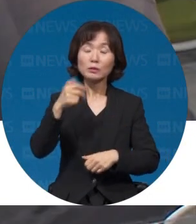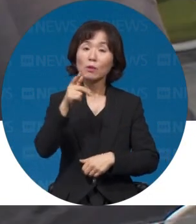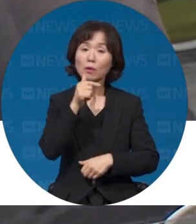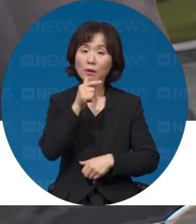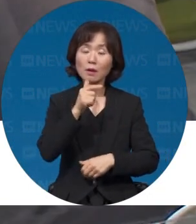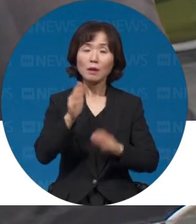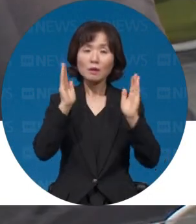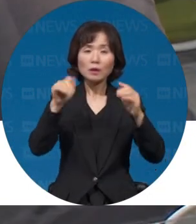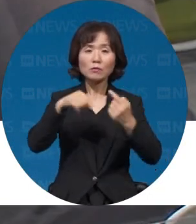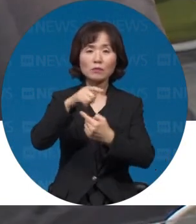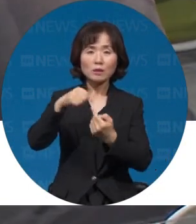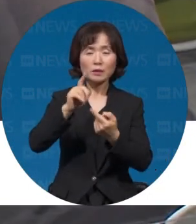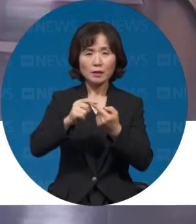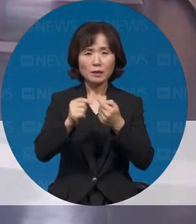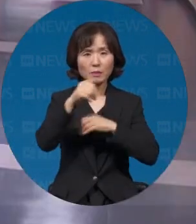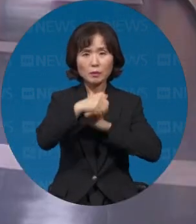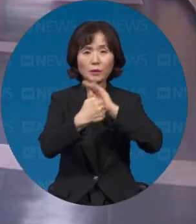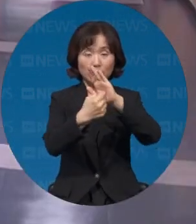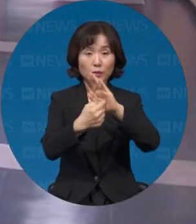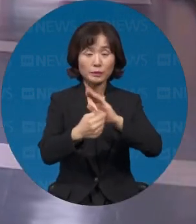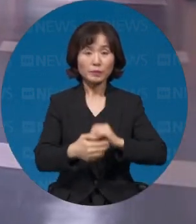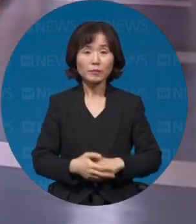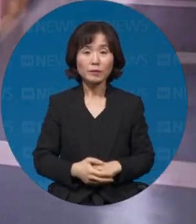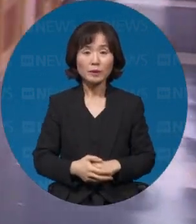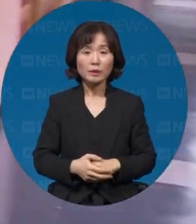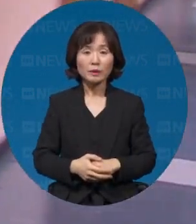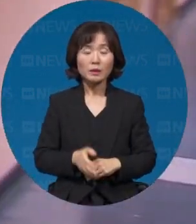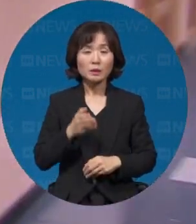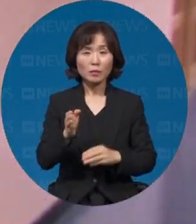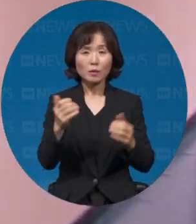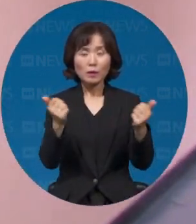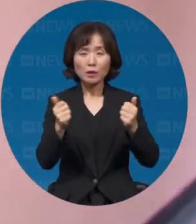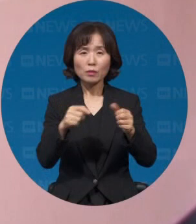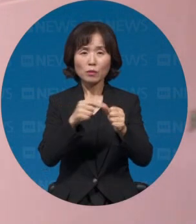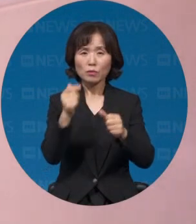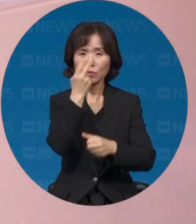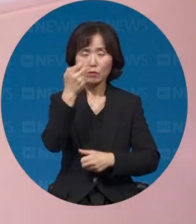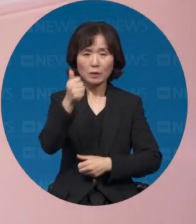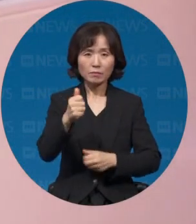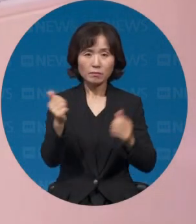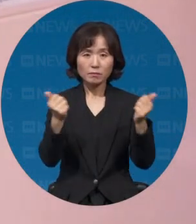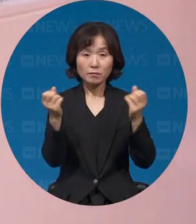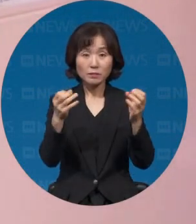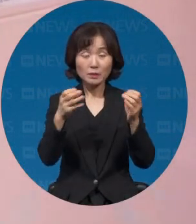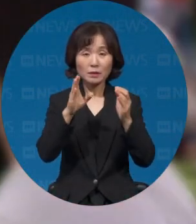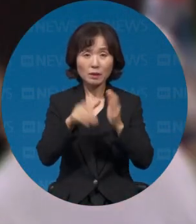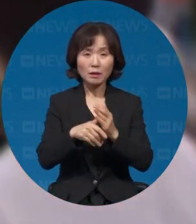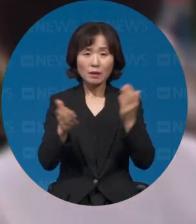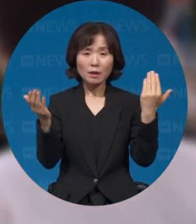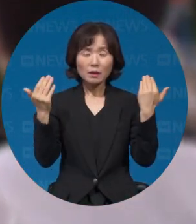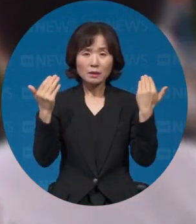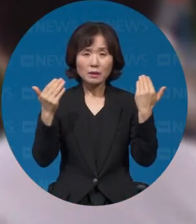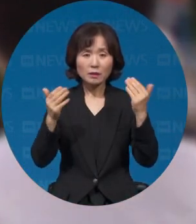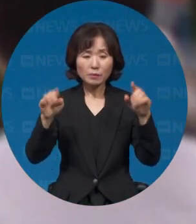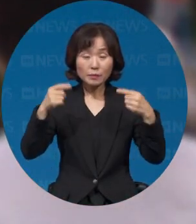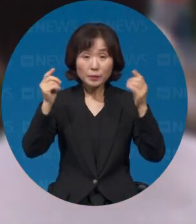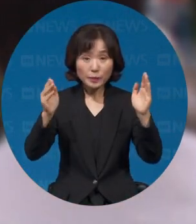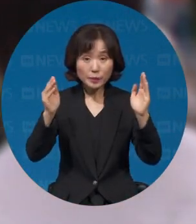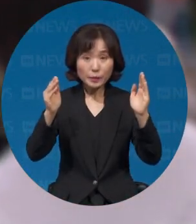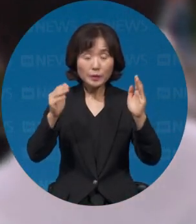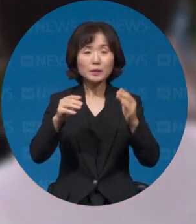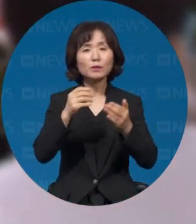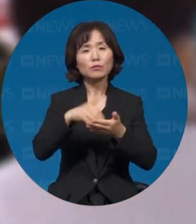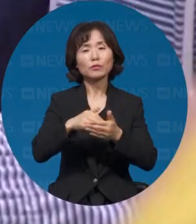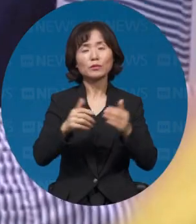방침을 발표할 계획입니다 앞서 전문가의 이야 교육감 간담회 등에서 학교 밀집도 기준을 현재보다 완화 할 필요성도